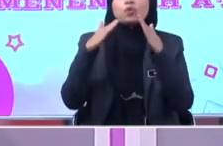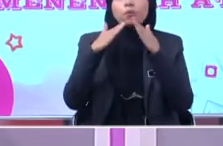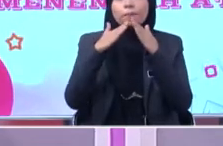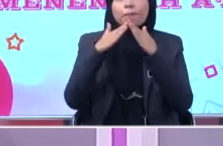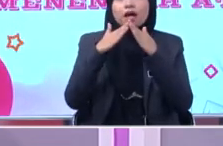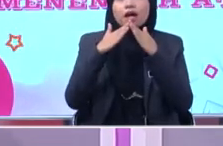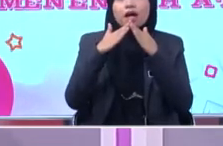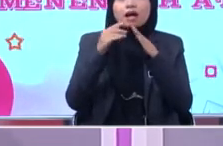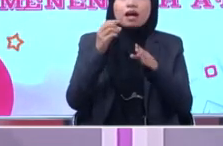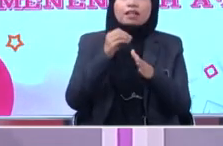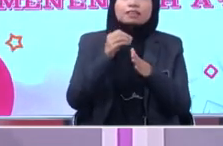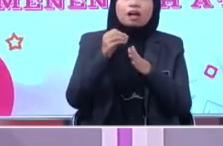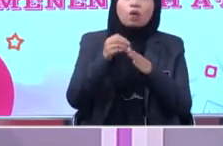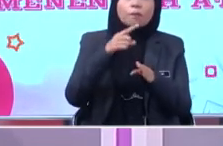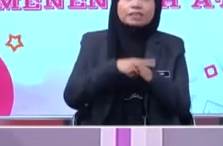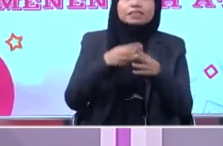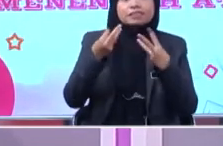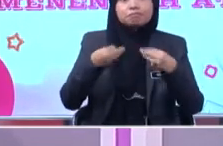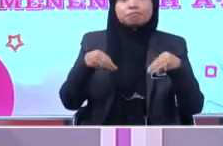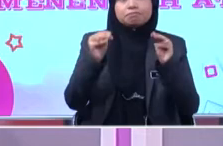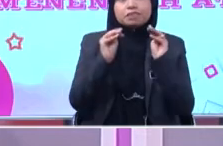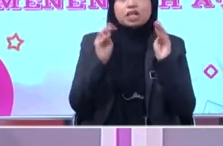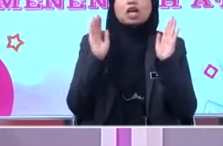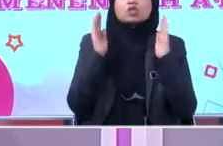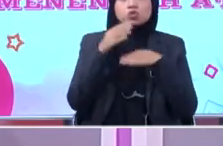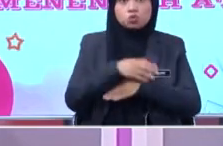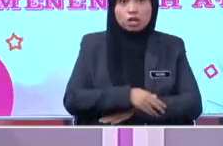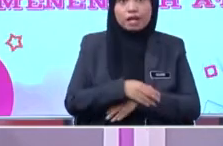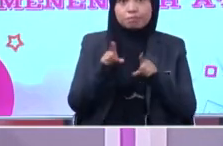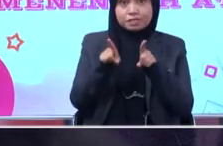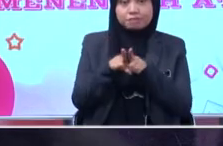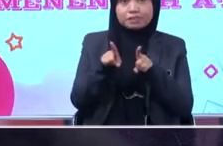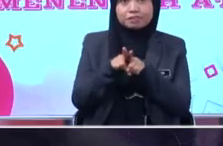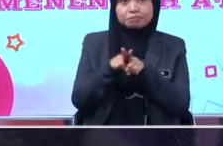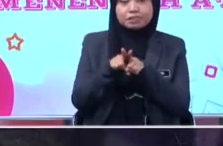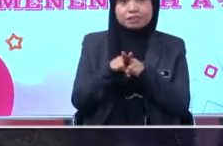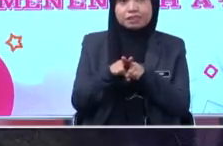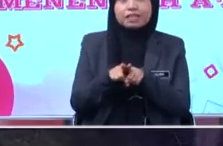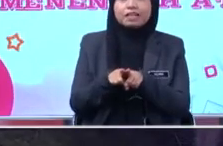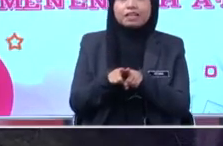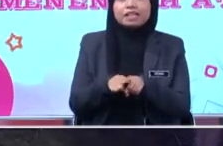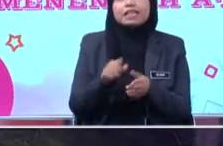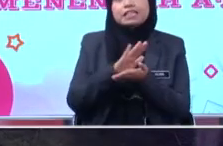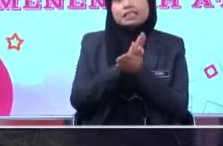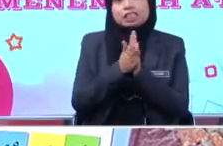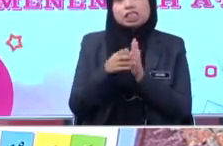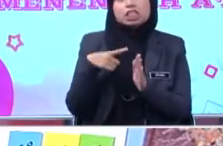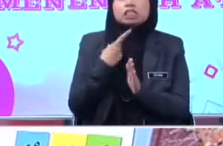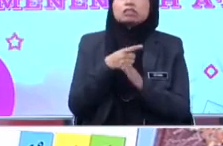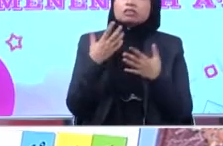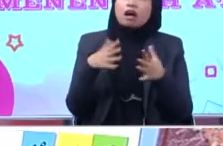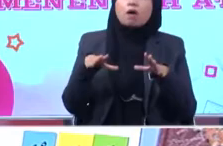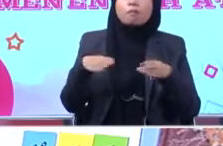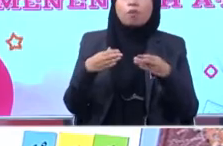kita sholat berjamaah dan gunakan sebagai wirid harian adalah SKS membedakan kita adalah kukan apa